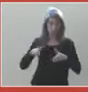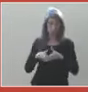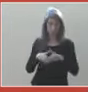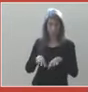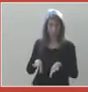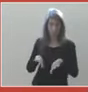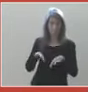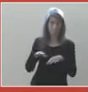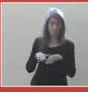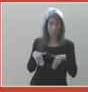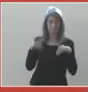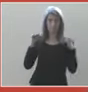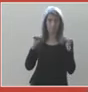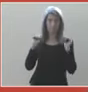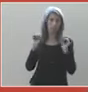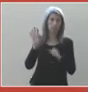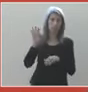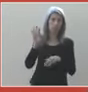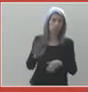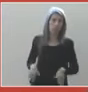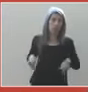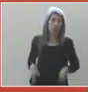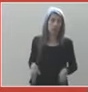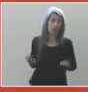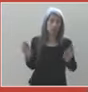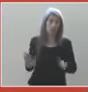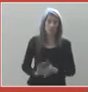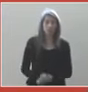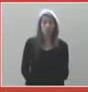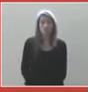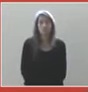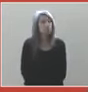Très bien. Y a-t-il d'autres demandes de prise de parole? Madame